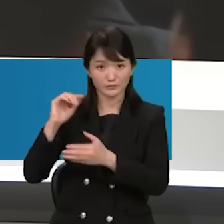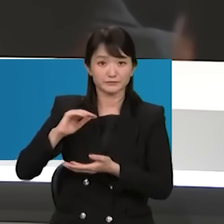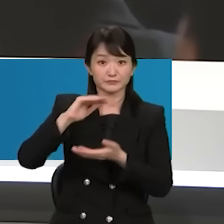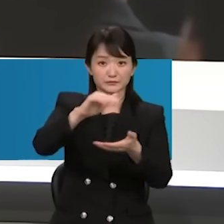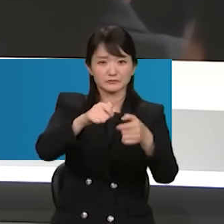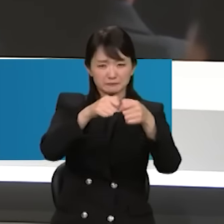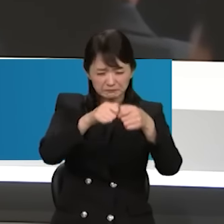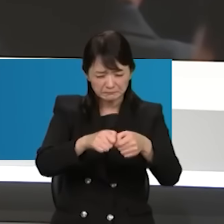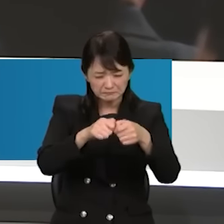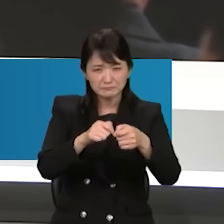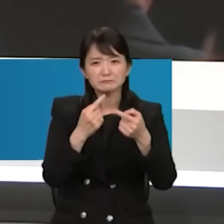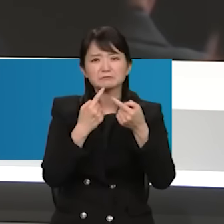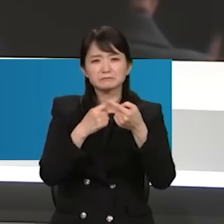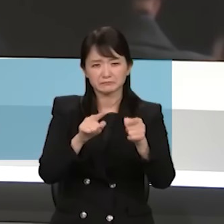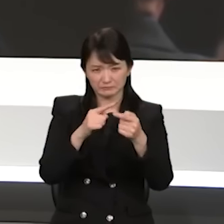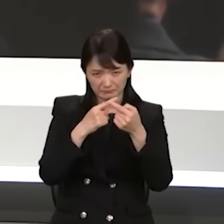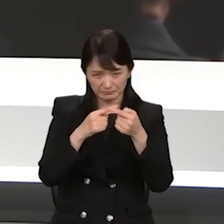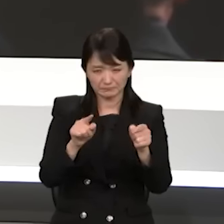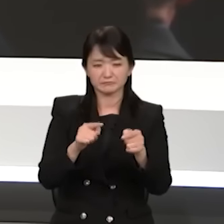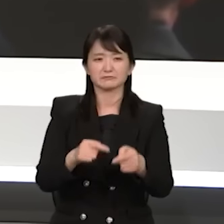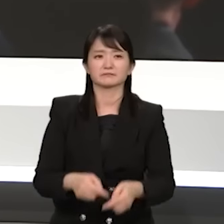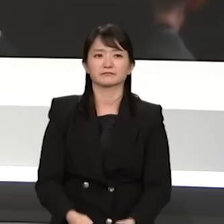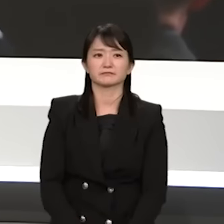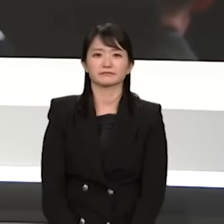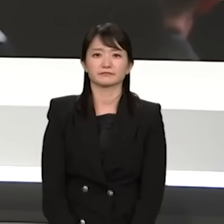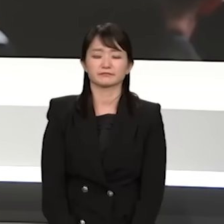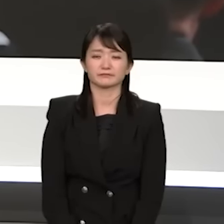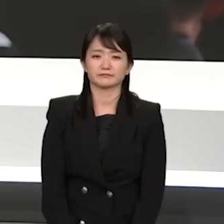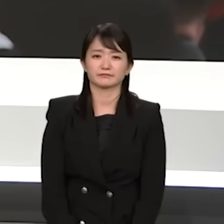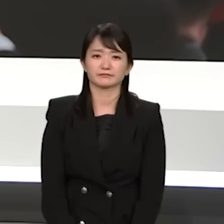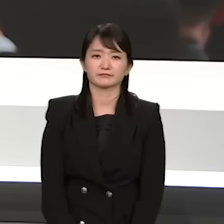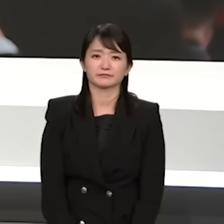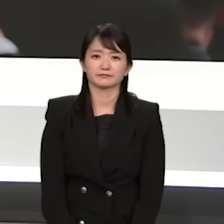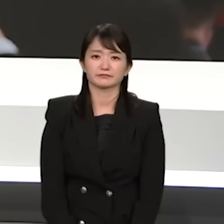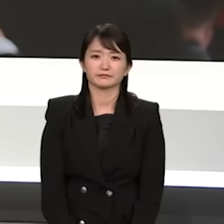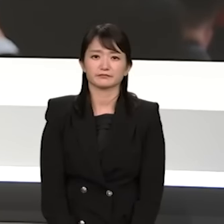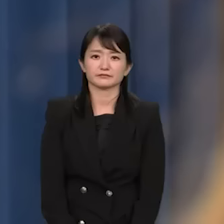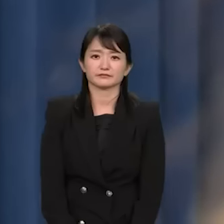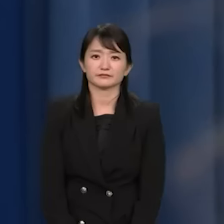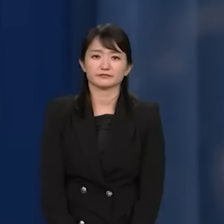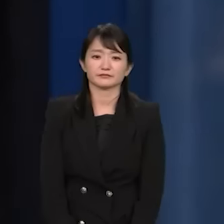또 조목조목 분석해드리겠습니다. 먼저 김태영 기자가 보도합니다.